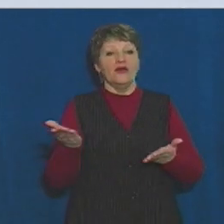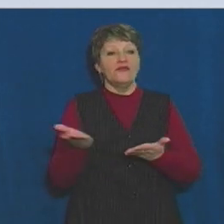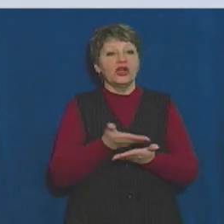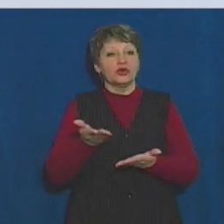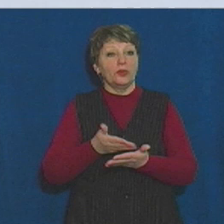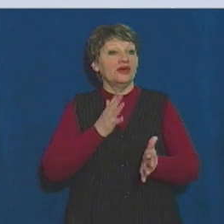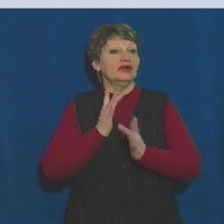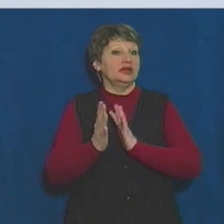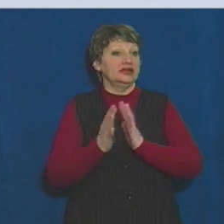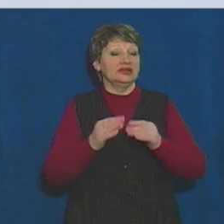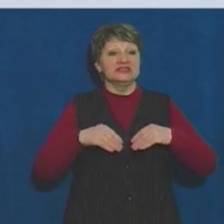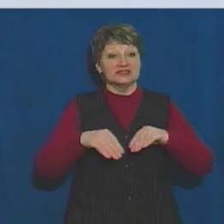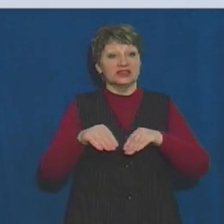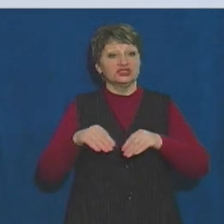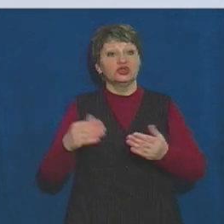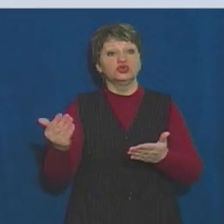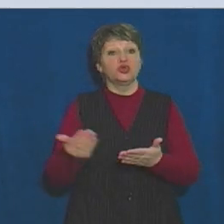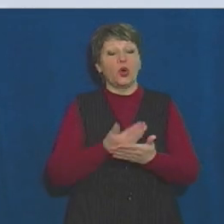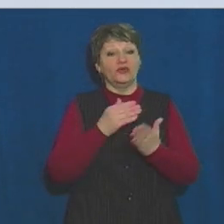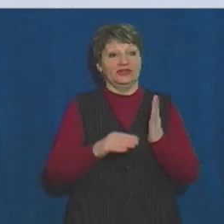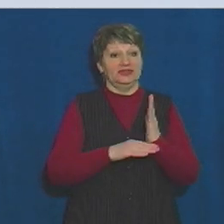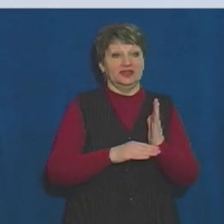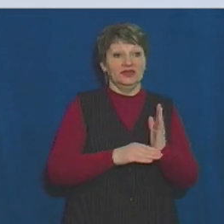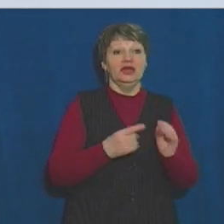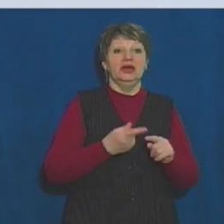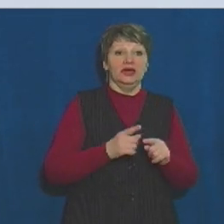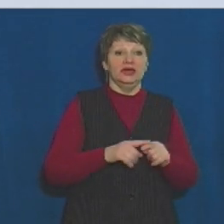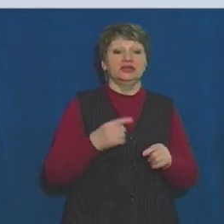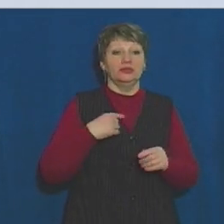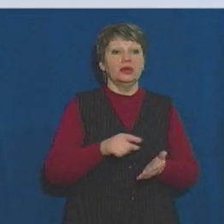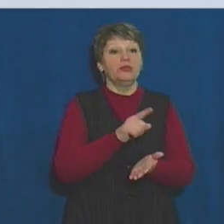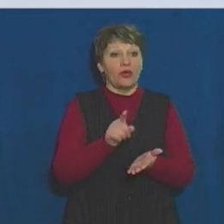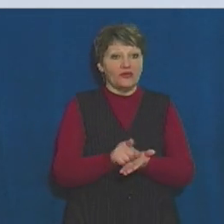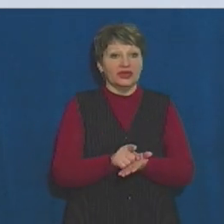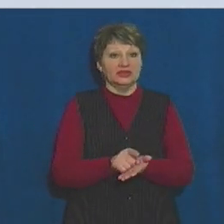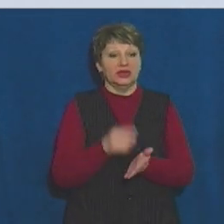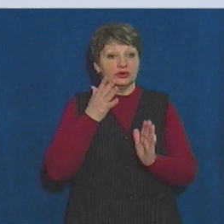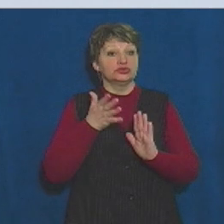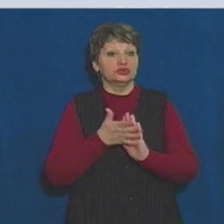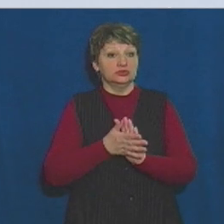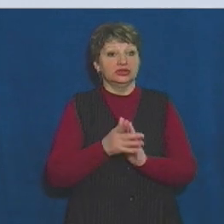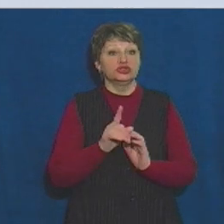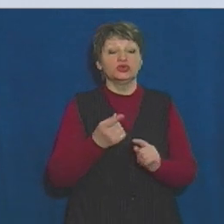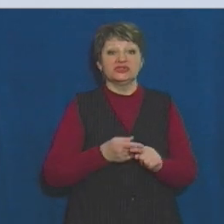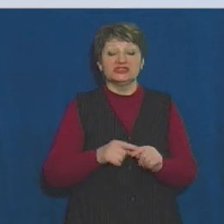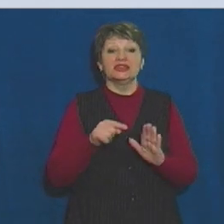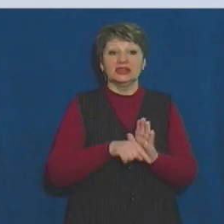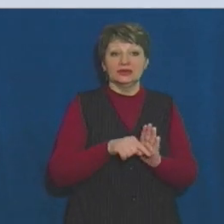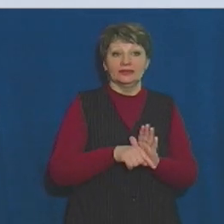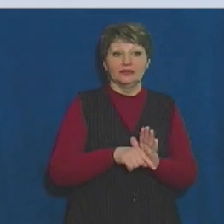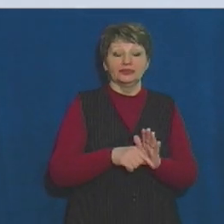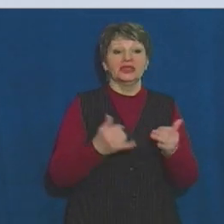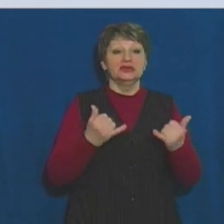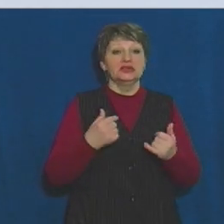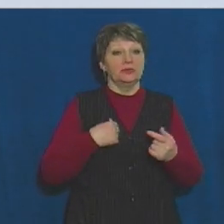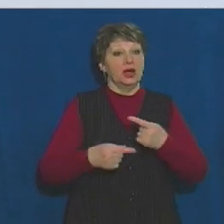і засаджували нові плантації. По суті, це вони такими є, ми повинні так їх розуміти, що це таке. Зараз ми повертаємось